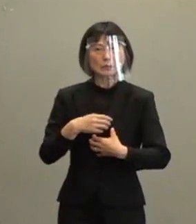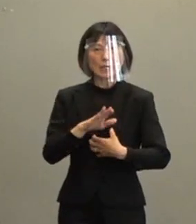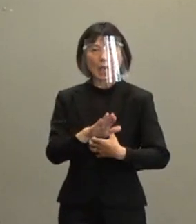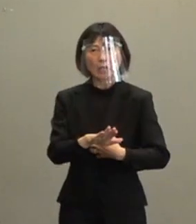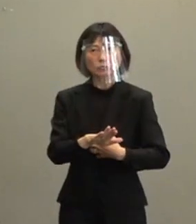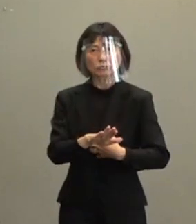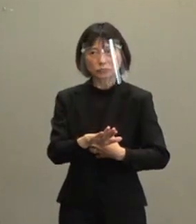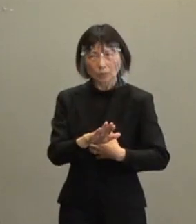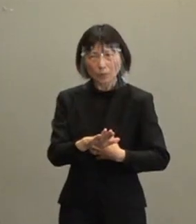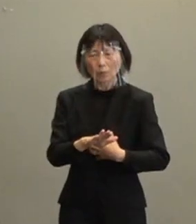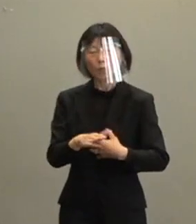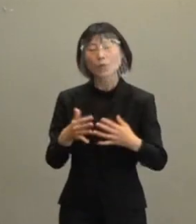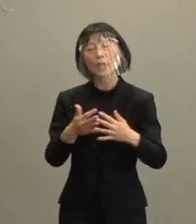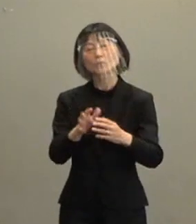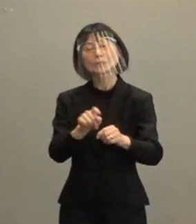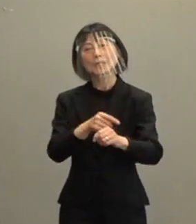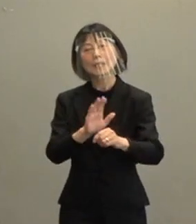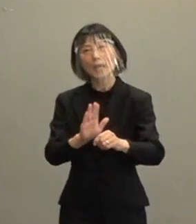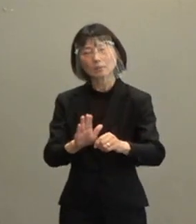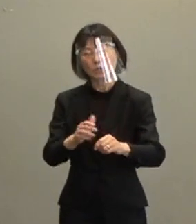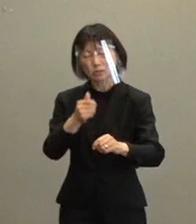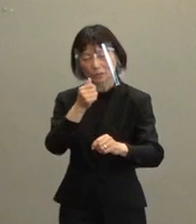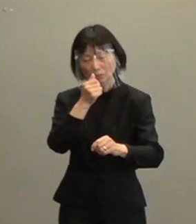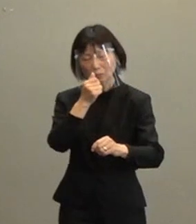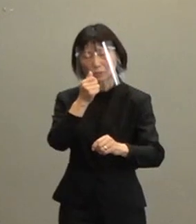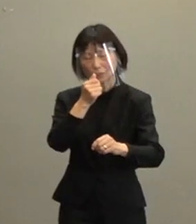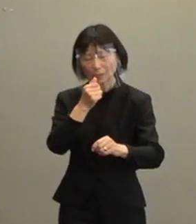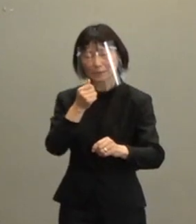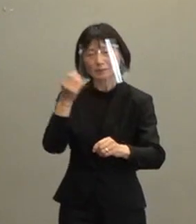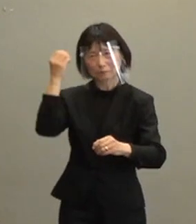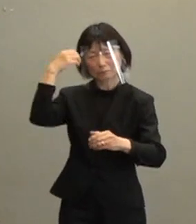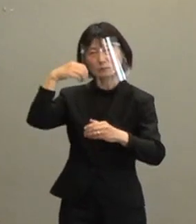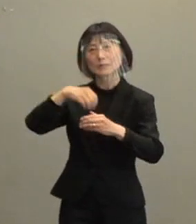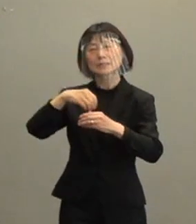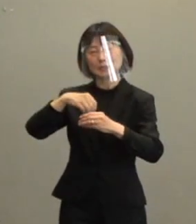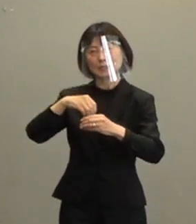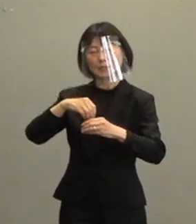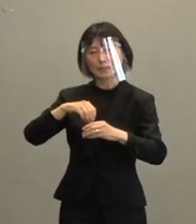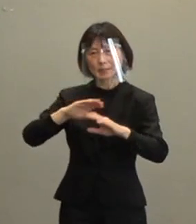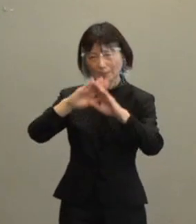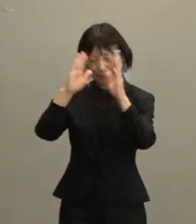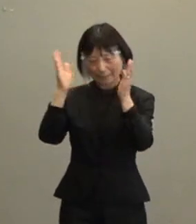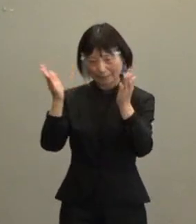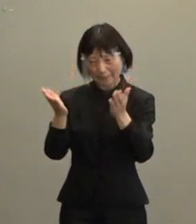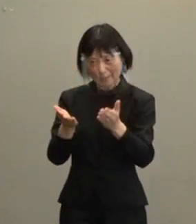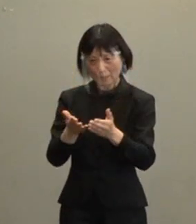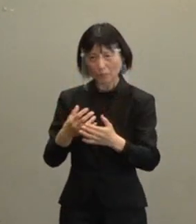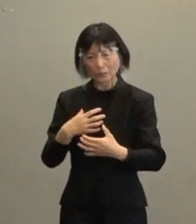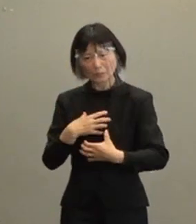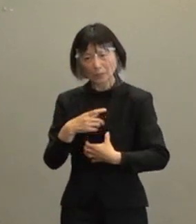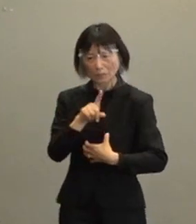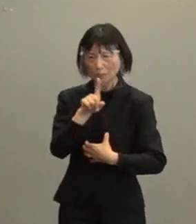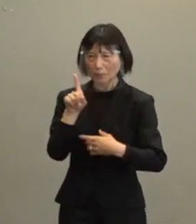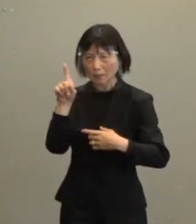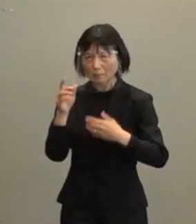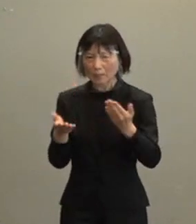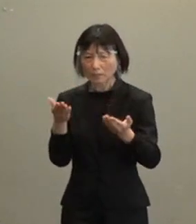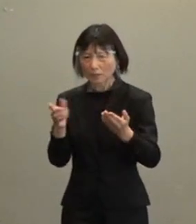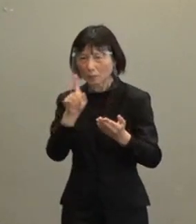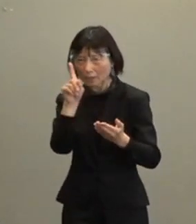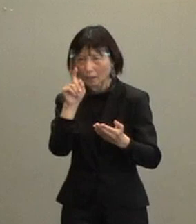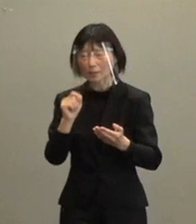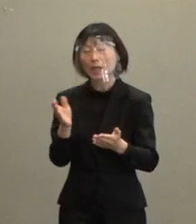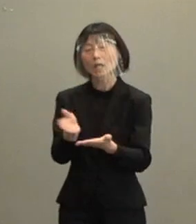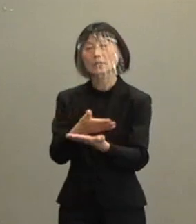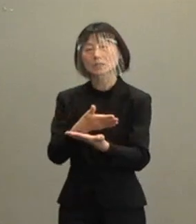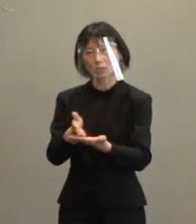するとする可能性があるということを十分に考慮してですね、全体のリスクを見て判断をしていく、これ